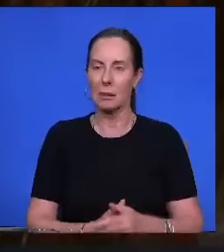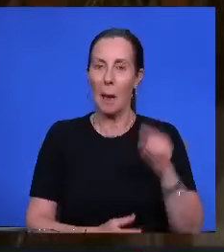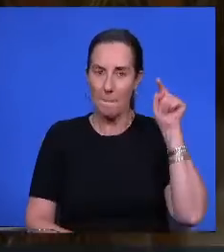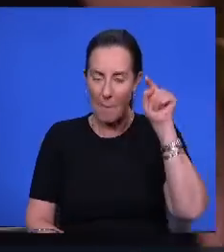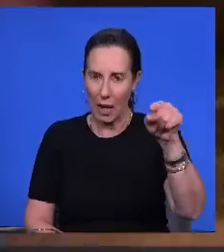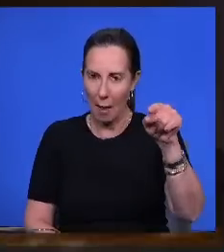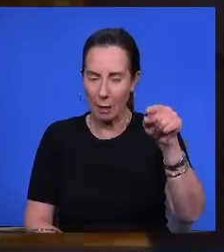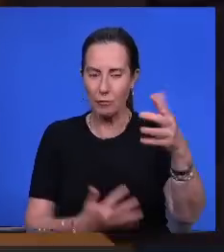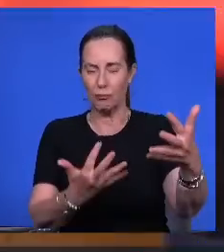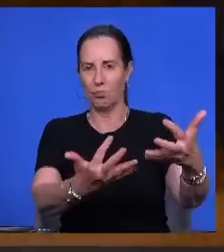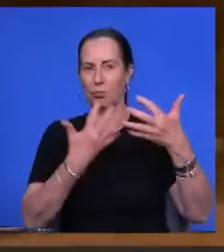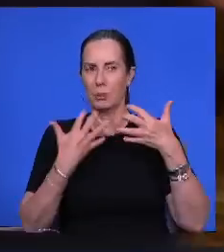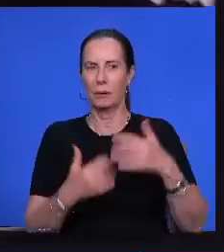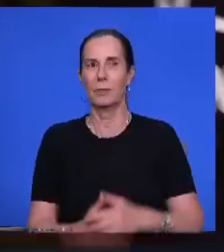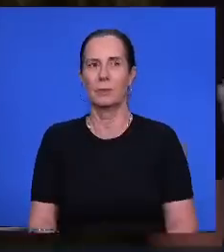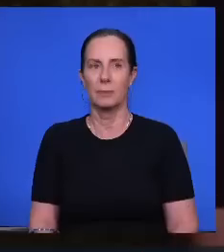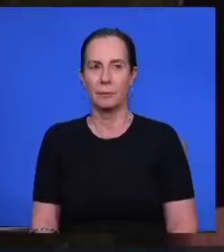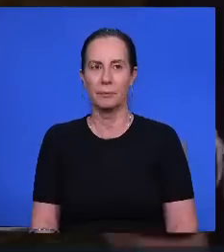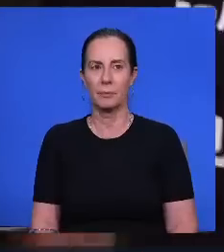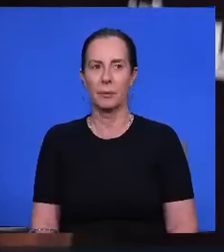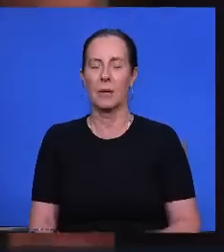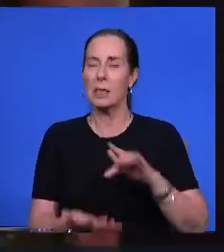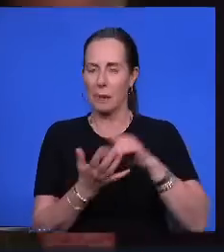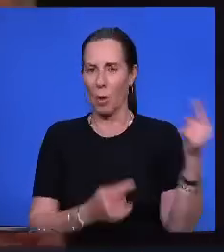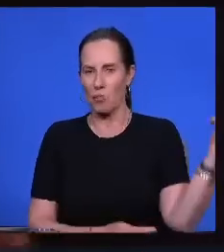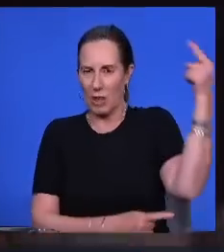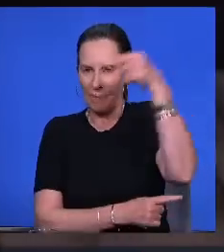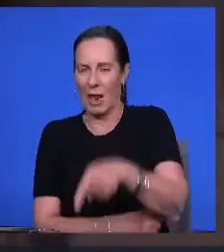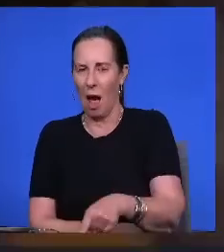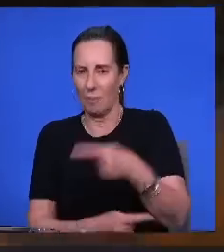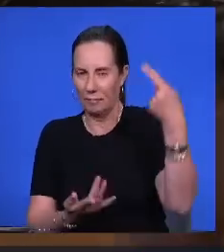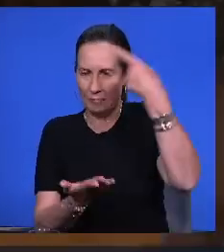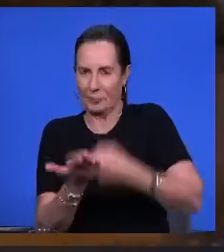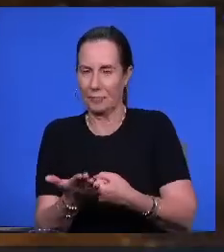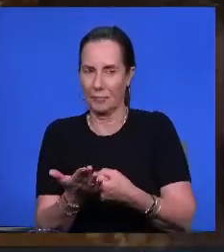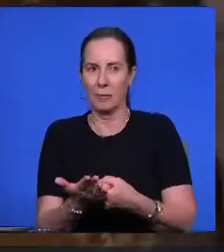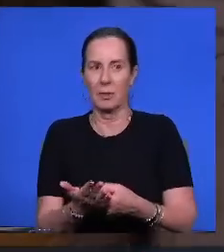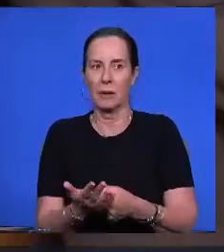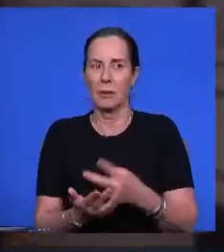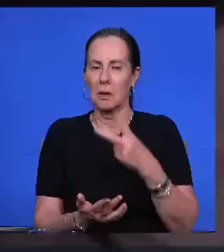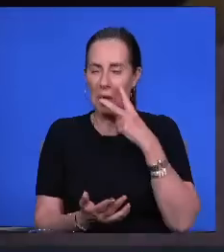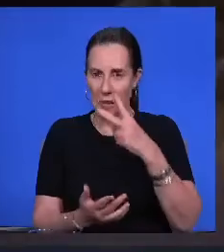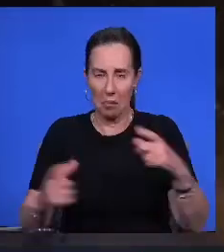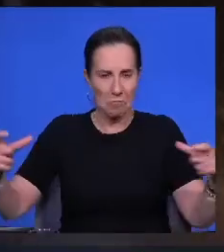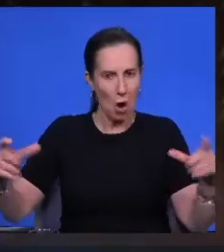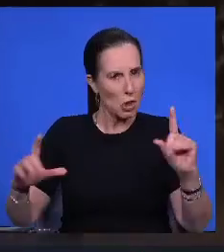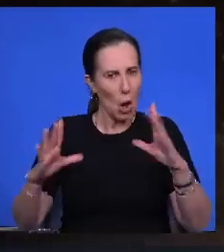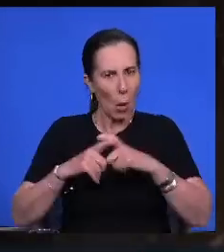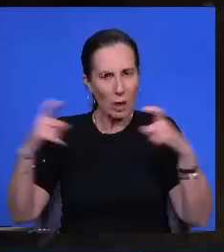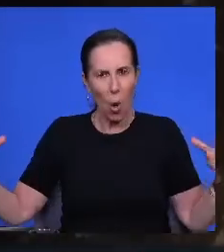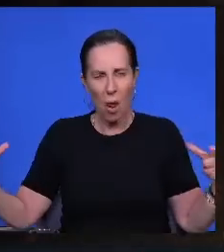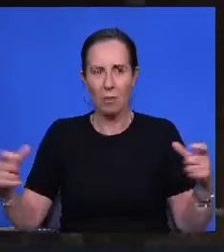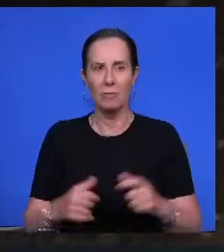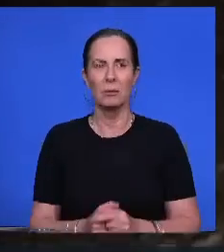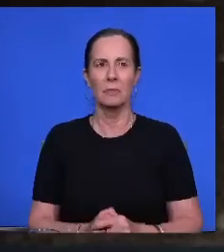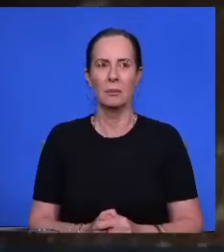וריקושט לכאן. זה המקום של הנפילה. שזה נראית בסך הכל גומה לא גדולה, נכון? גומה לא